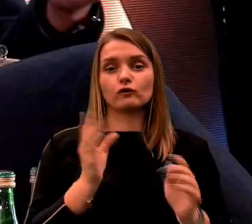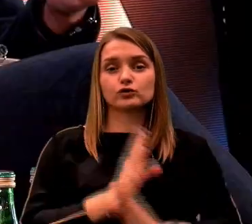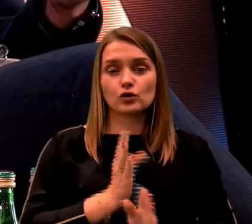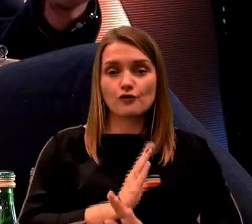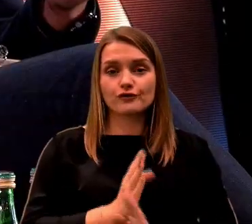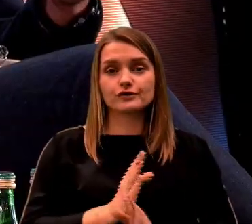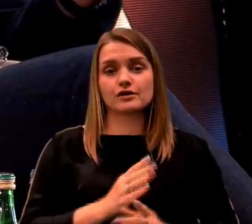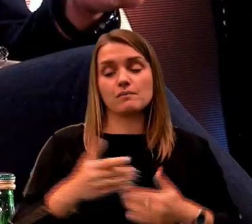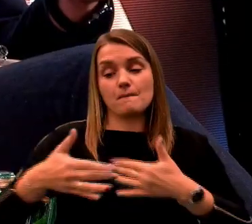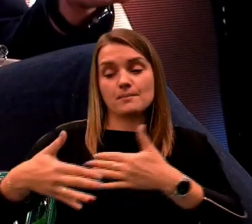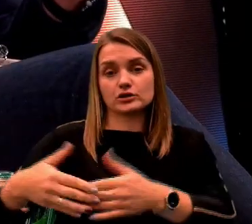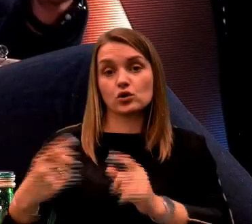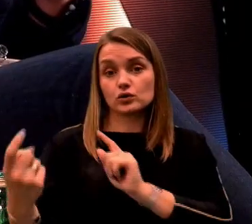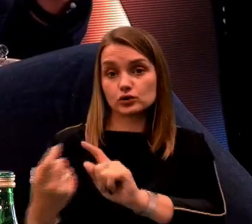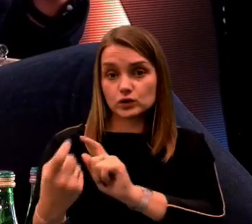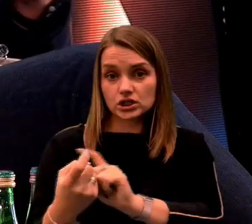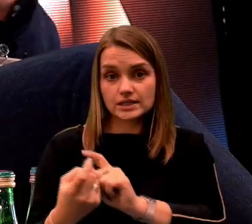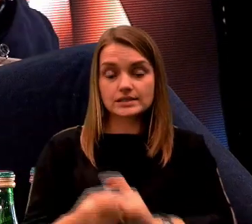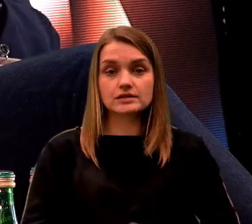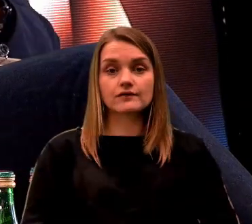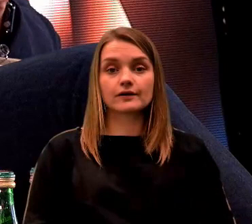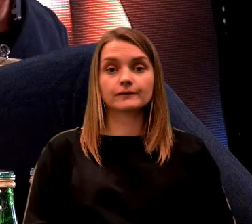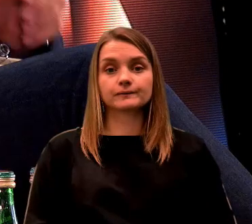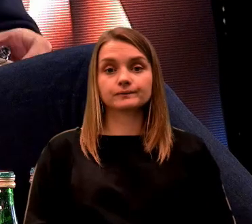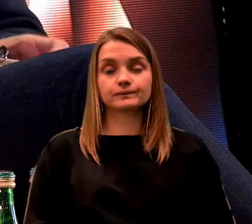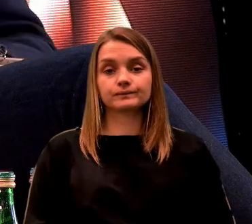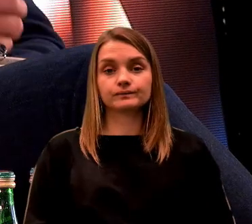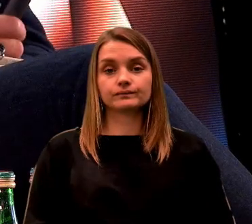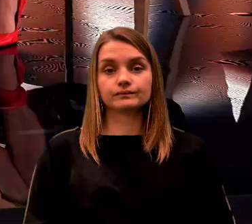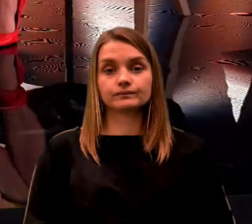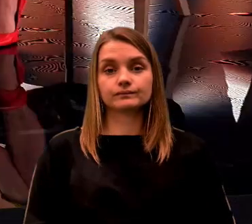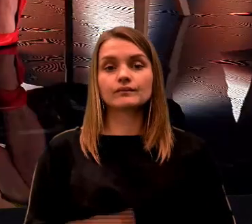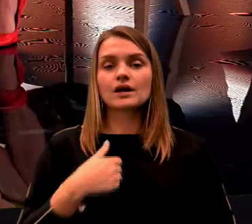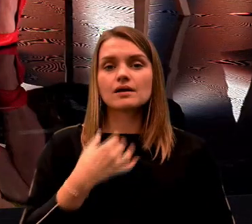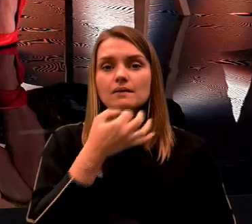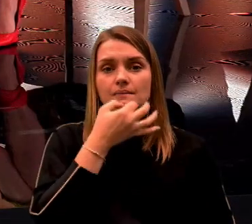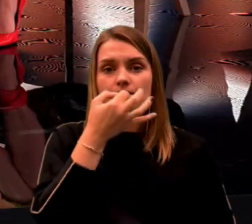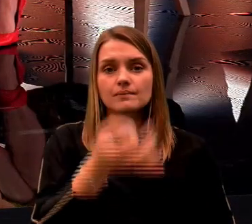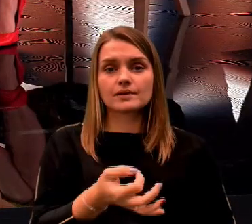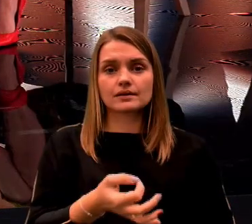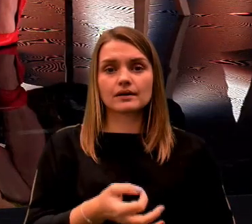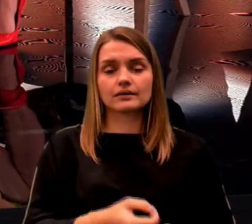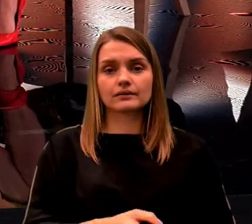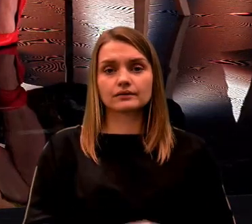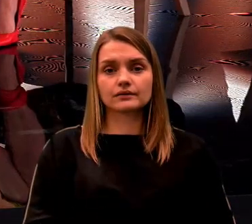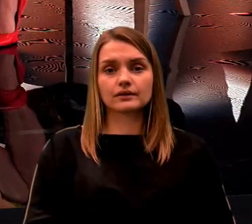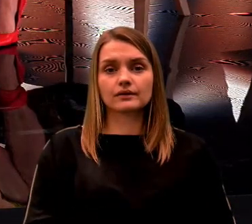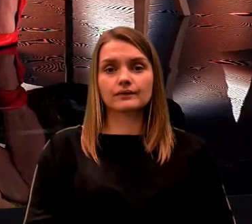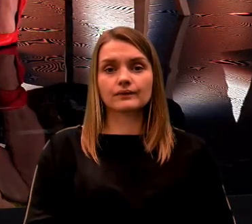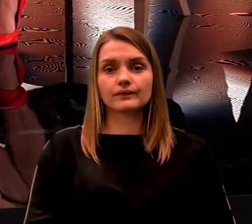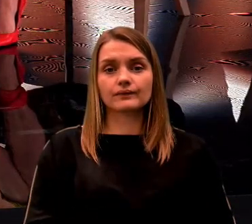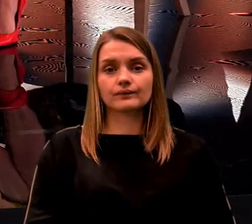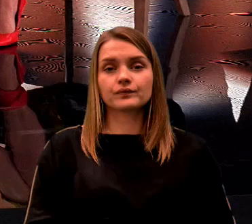najbliższym sąsiedztwem. Chyba się trochę rozgadałem, bardzo przepraszam. Nie. Ale ja mam takie pytanie, no bo ja się cały czas trzymam też tego, co